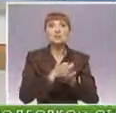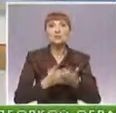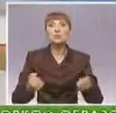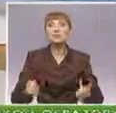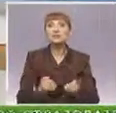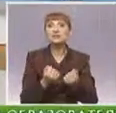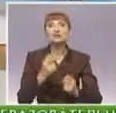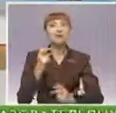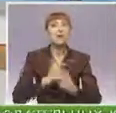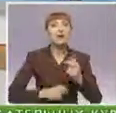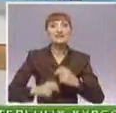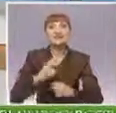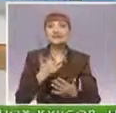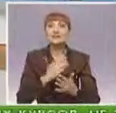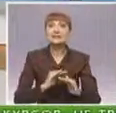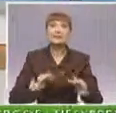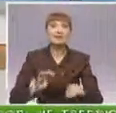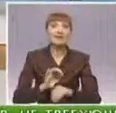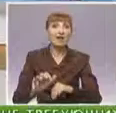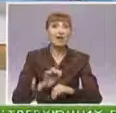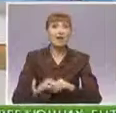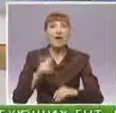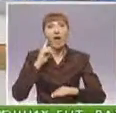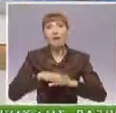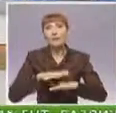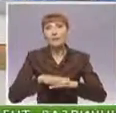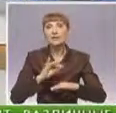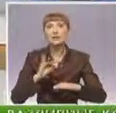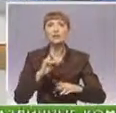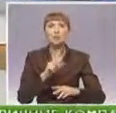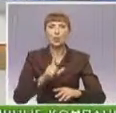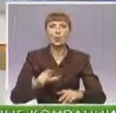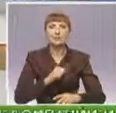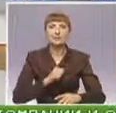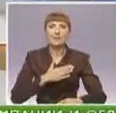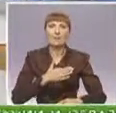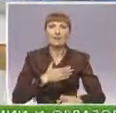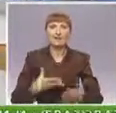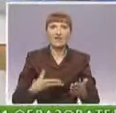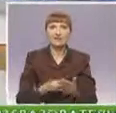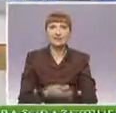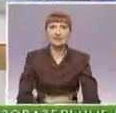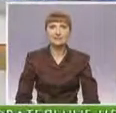при поддержке производителей детских товаров, акиматов и других благотворителей.